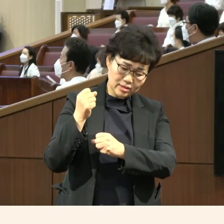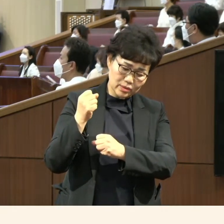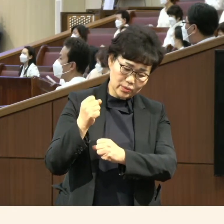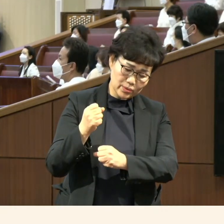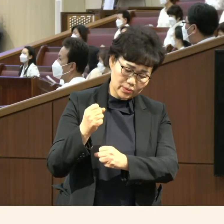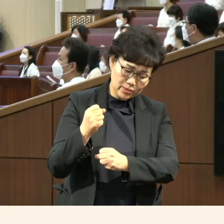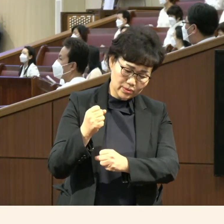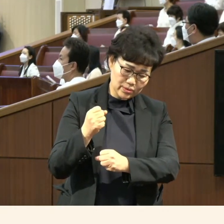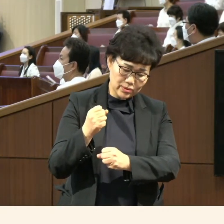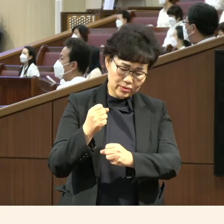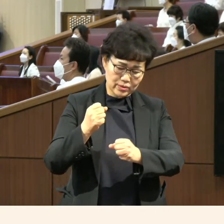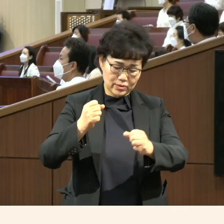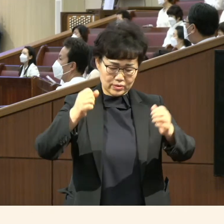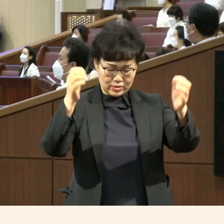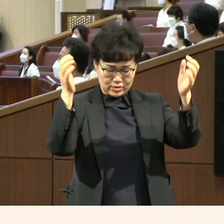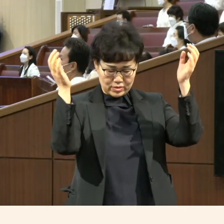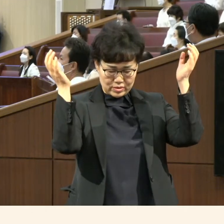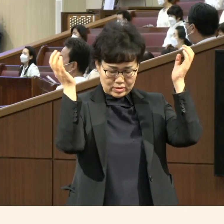지시고